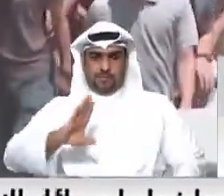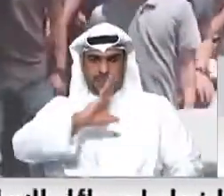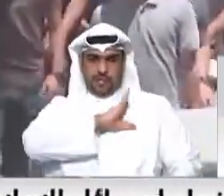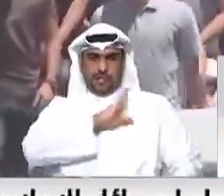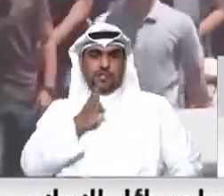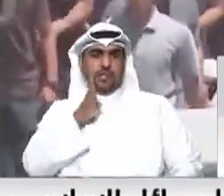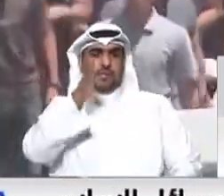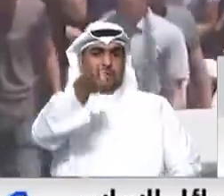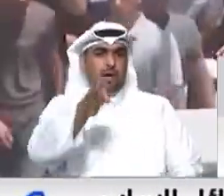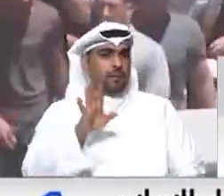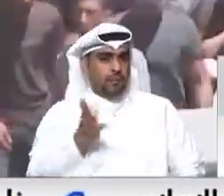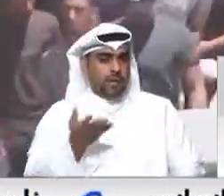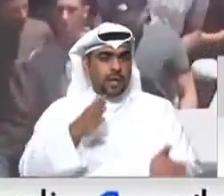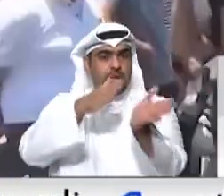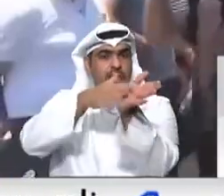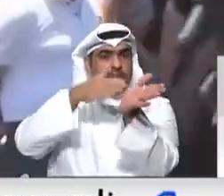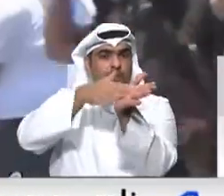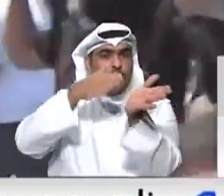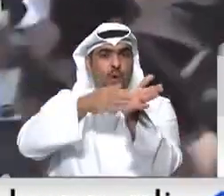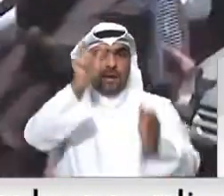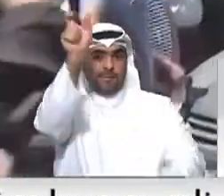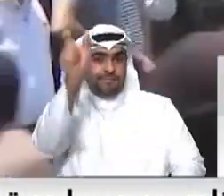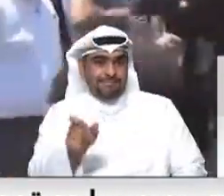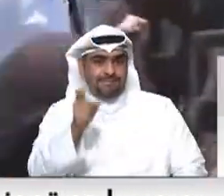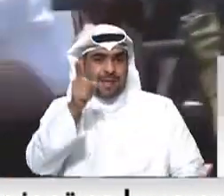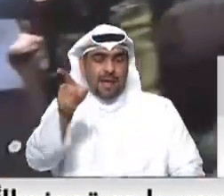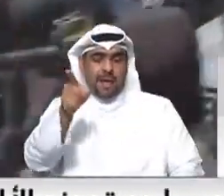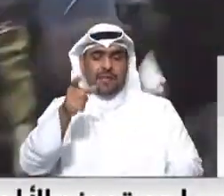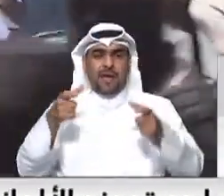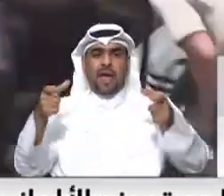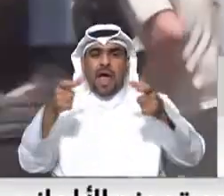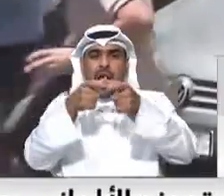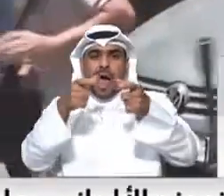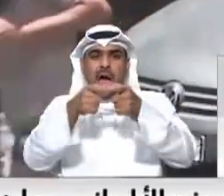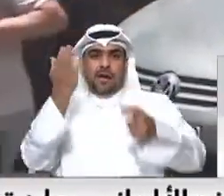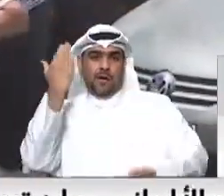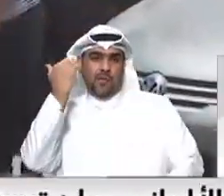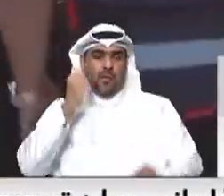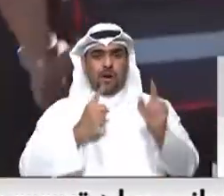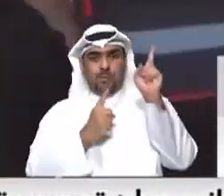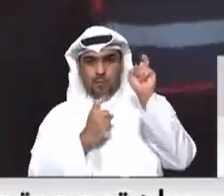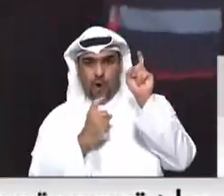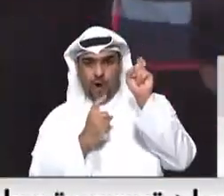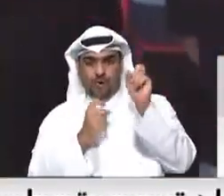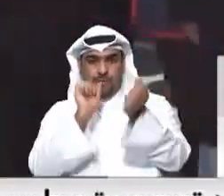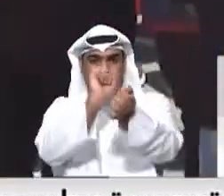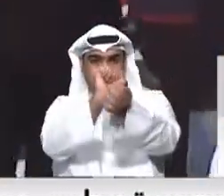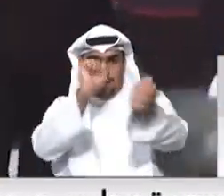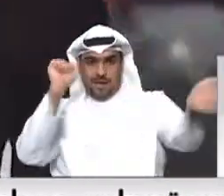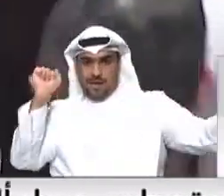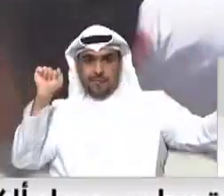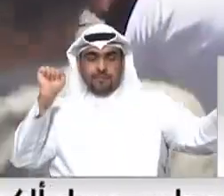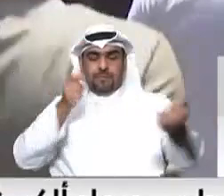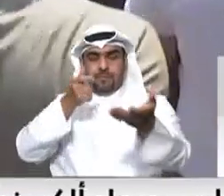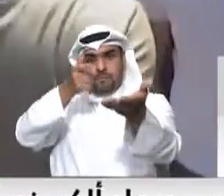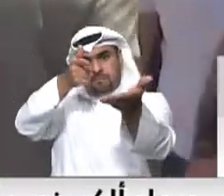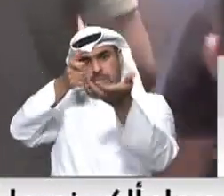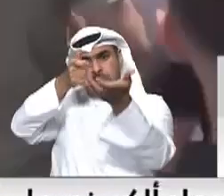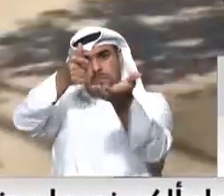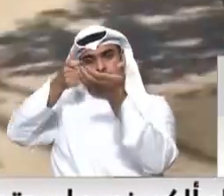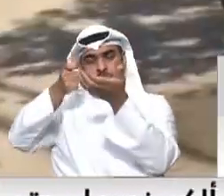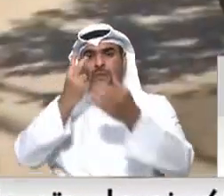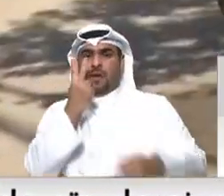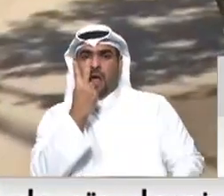للرصاص، وطالبوا الشابين بتسليم نفسيهما، إلا أن قناصة الاحتلال أطلقت النار صوبهما بشكل